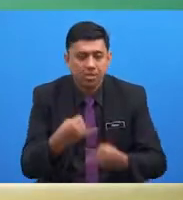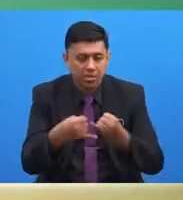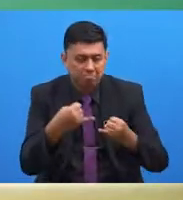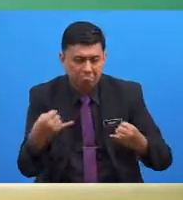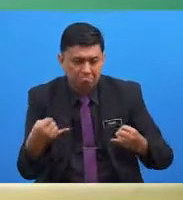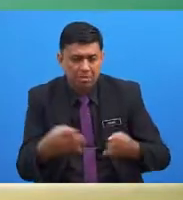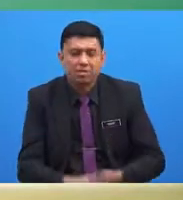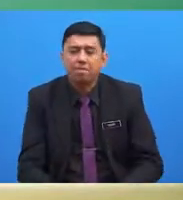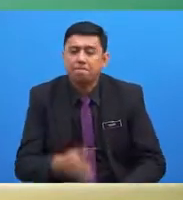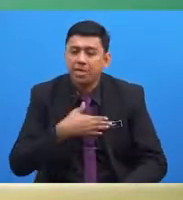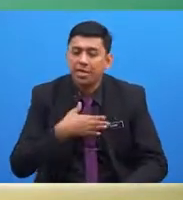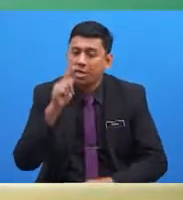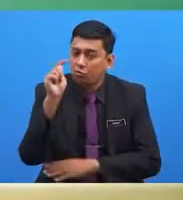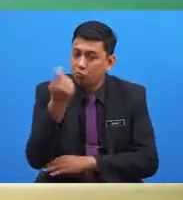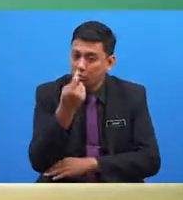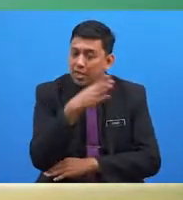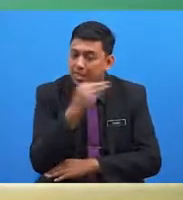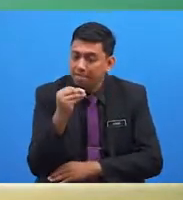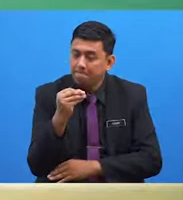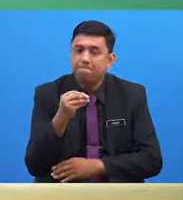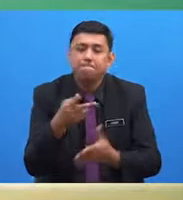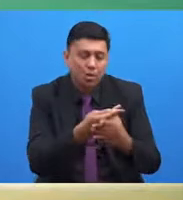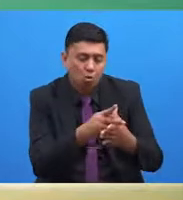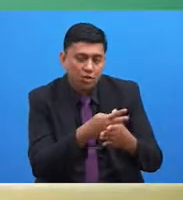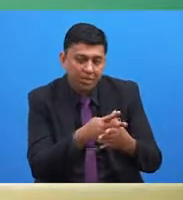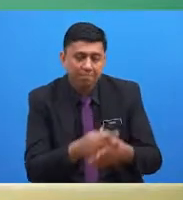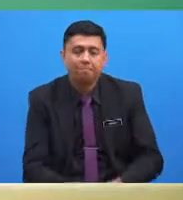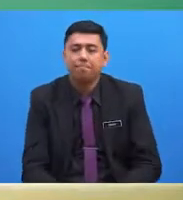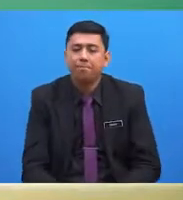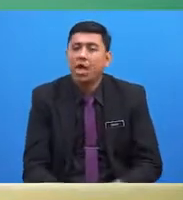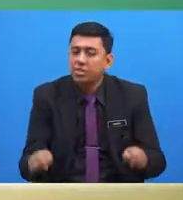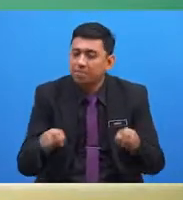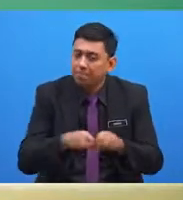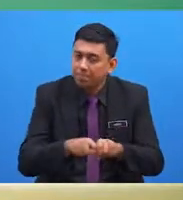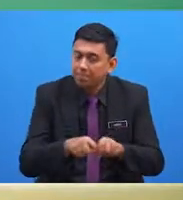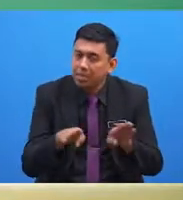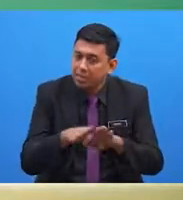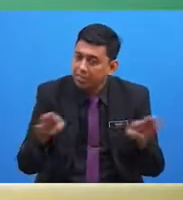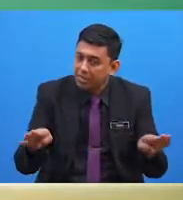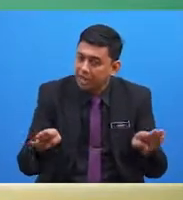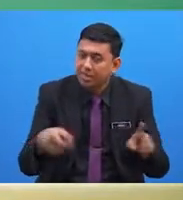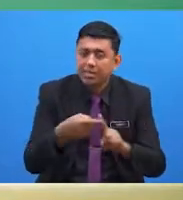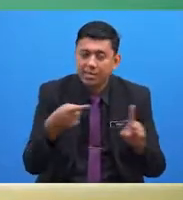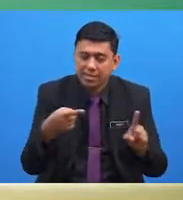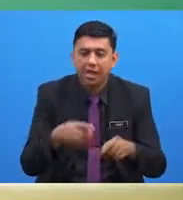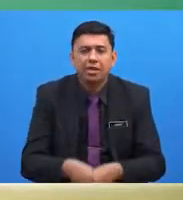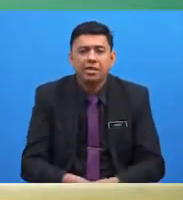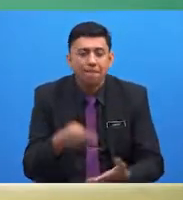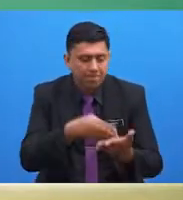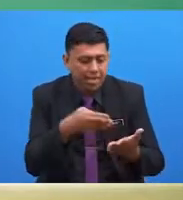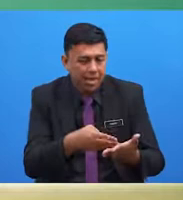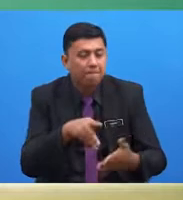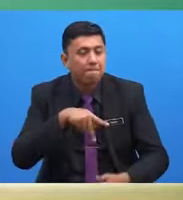perniagaan milikan tunggal dengan perkongsian. Ianya seperti perbezaan dari segi bilangan